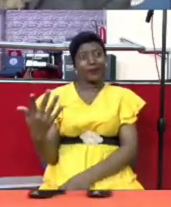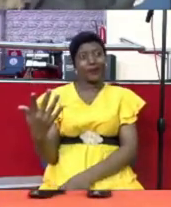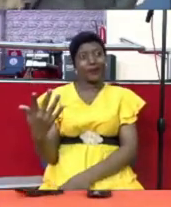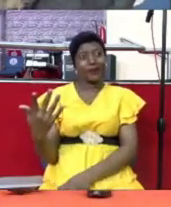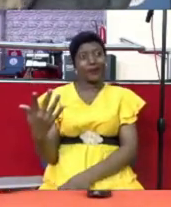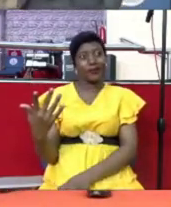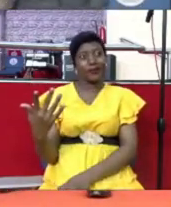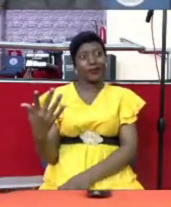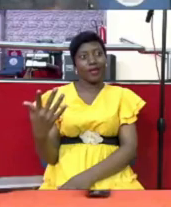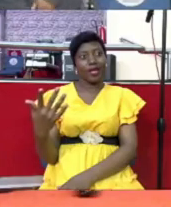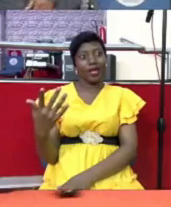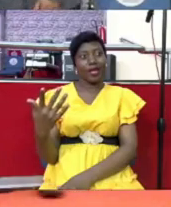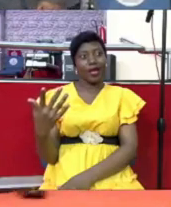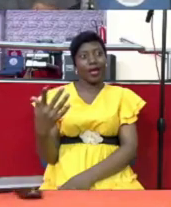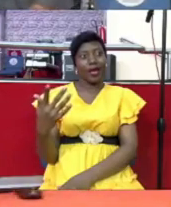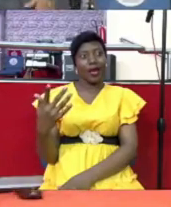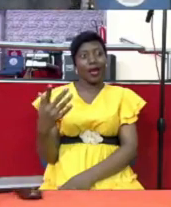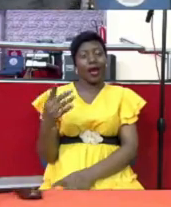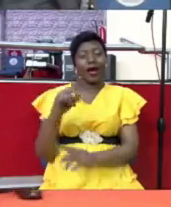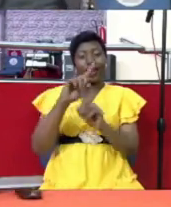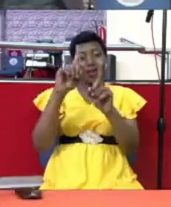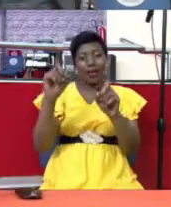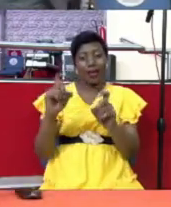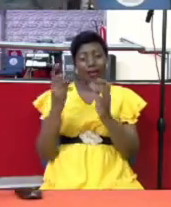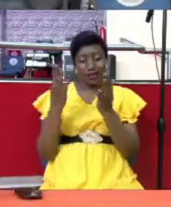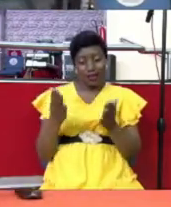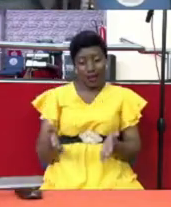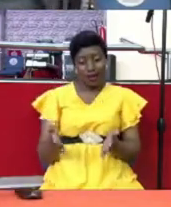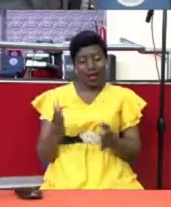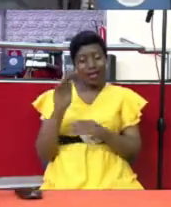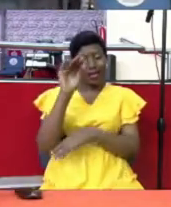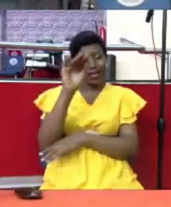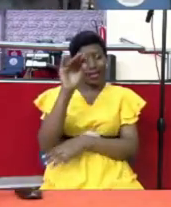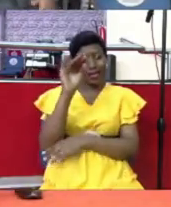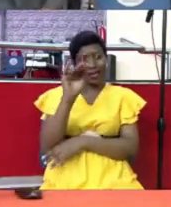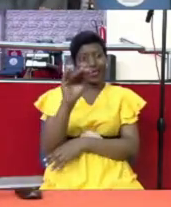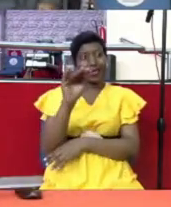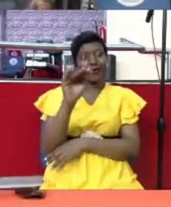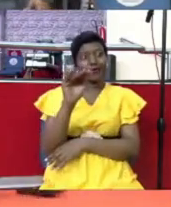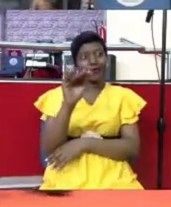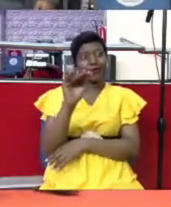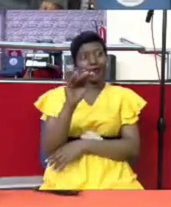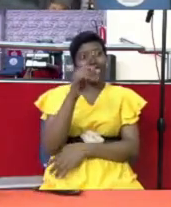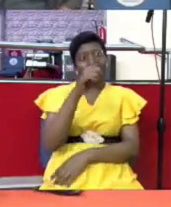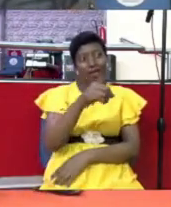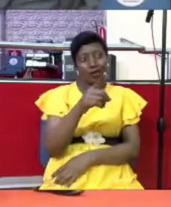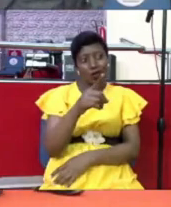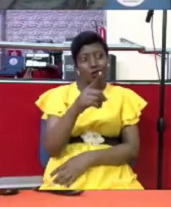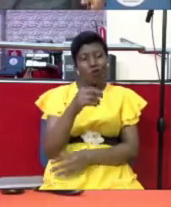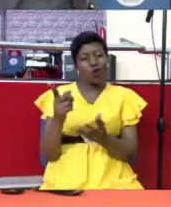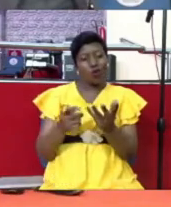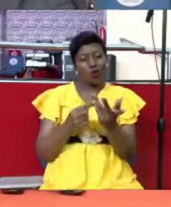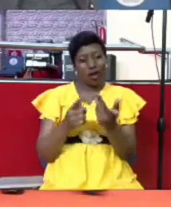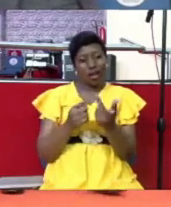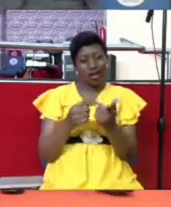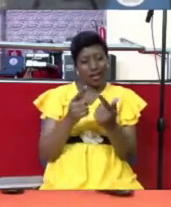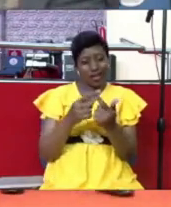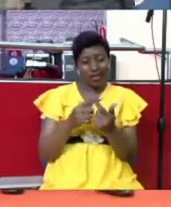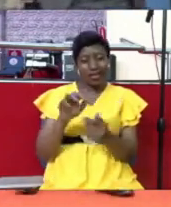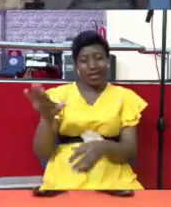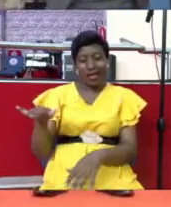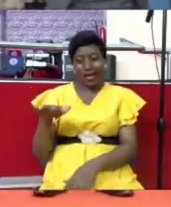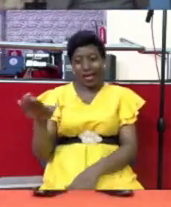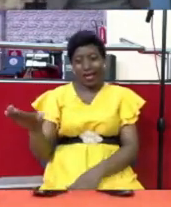the examiner is asking. Na yule anayekuuliza anauliza. That you calculate the area of a circle. Yani